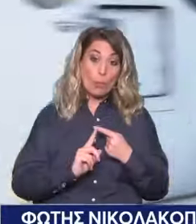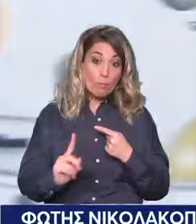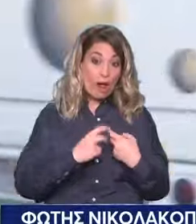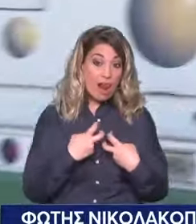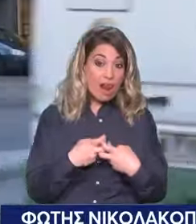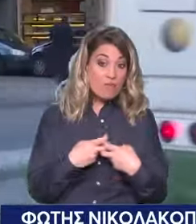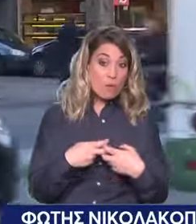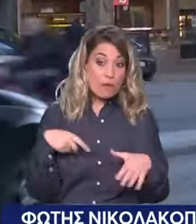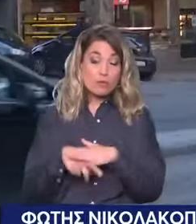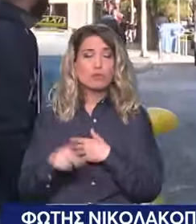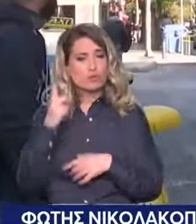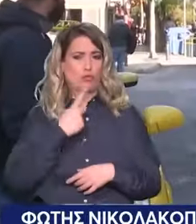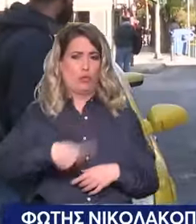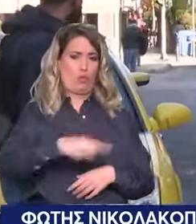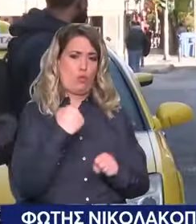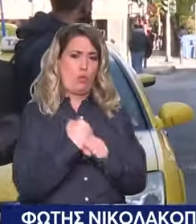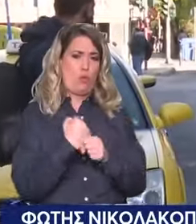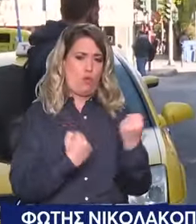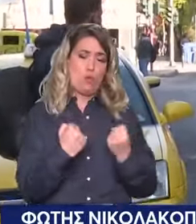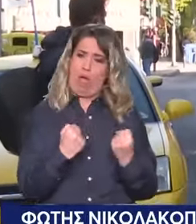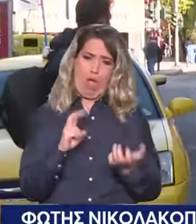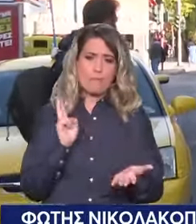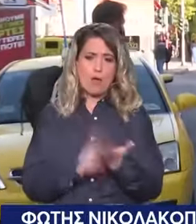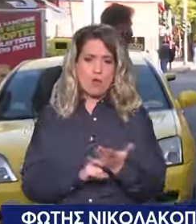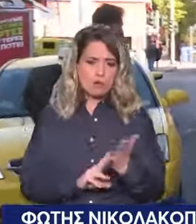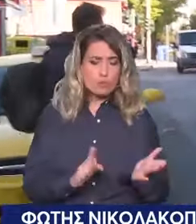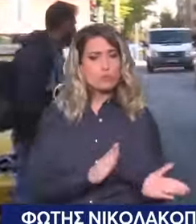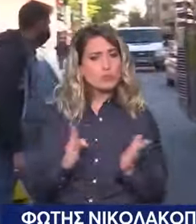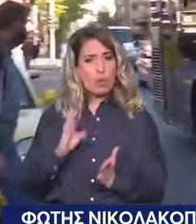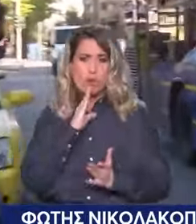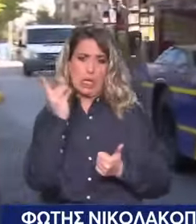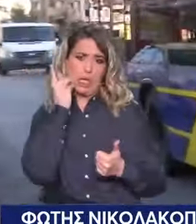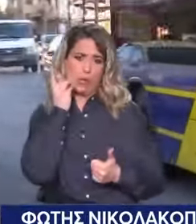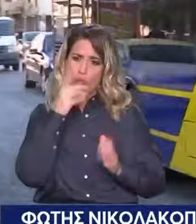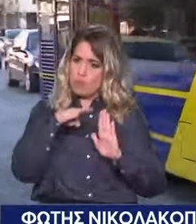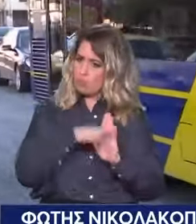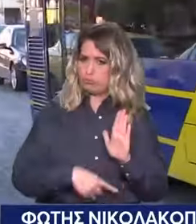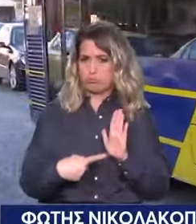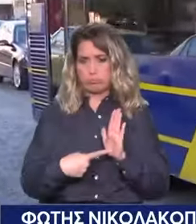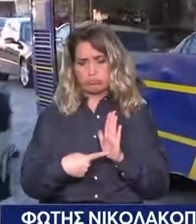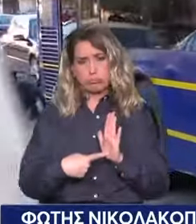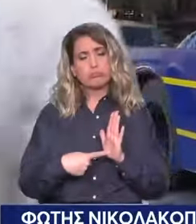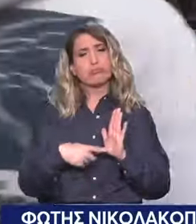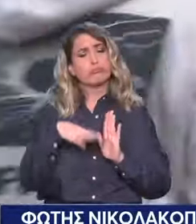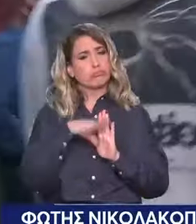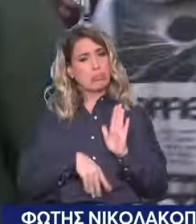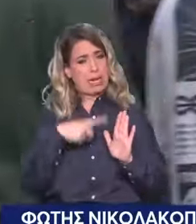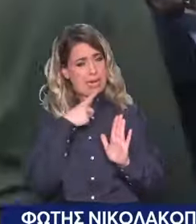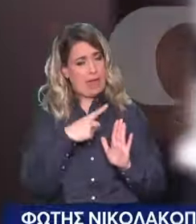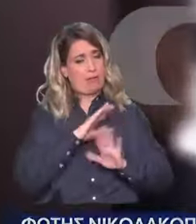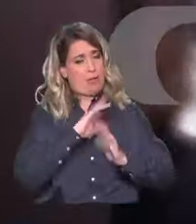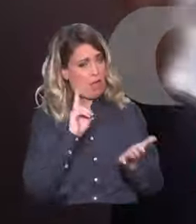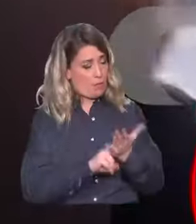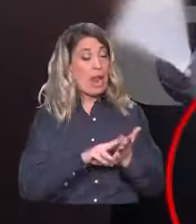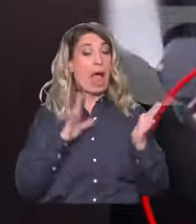το γνωρίζουν οι συνάδελφοι και θεωρώ ότι δεν πρέπει να γίνεται όπως και με το κινητό μπορούμε να μιλήσουμε αλλά με bluetooth αυτά που